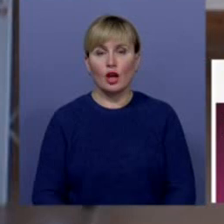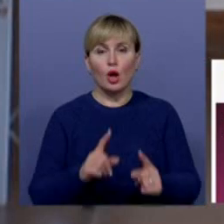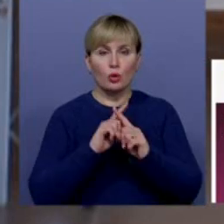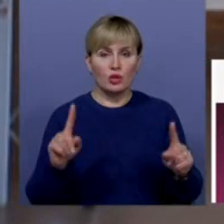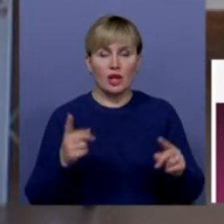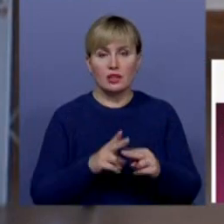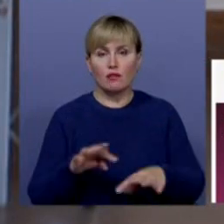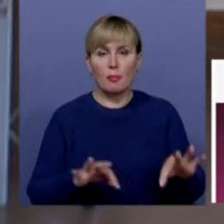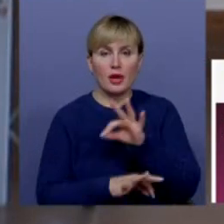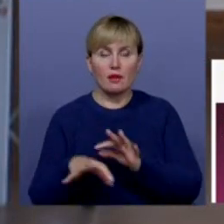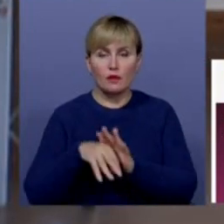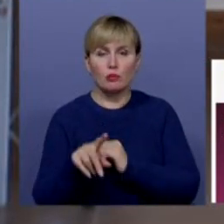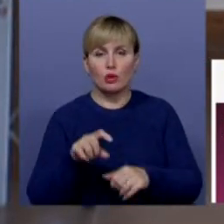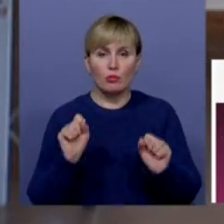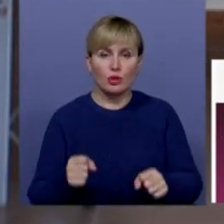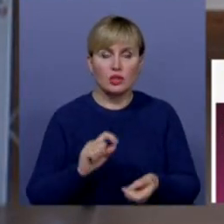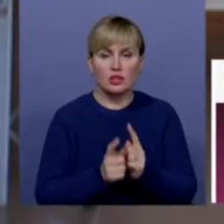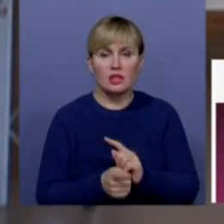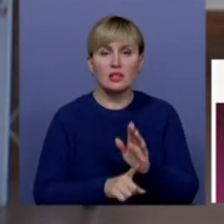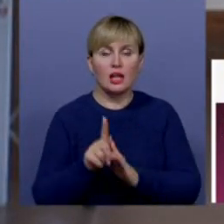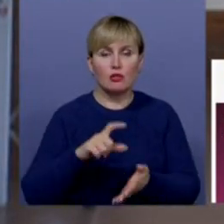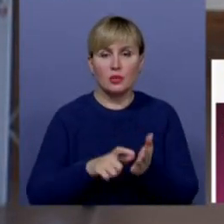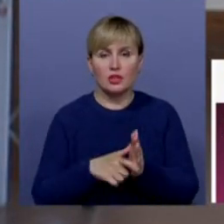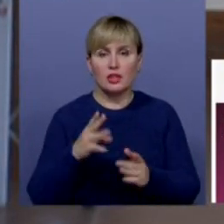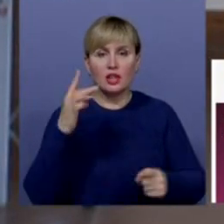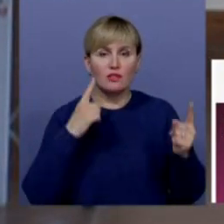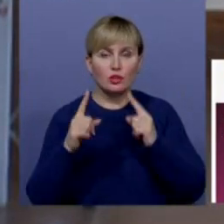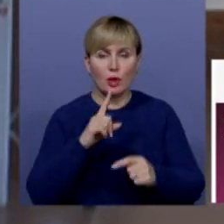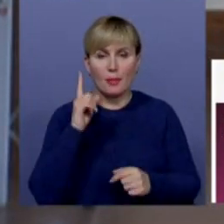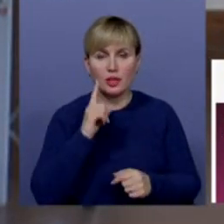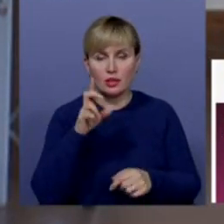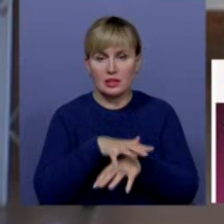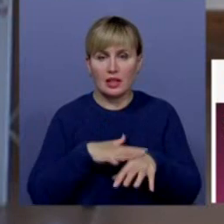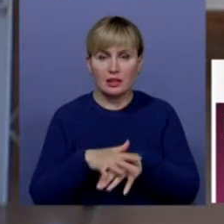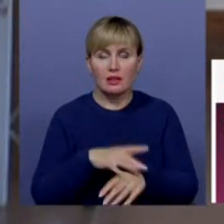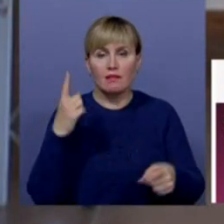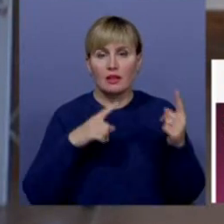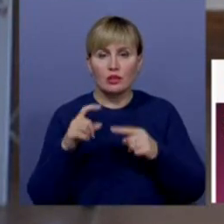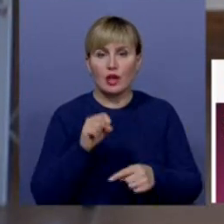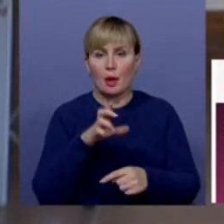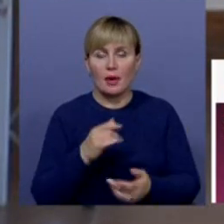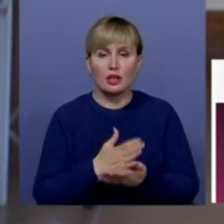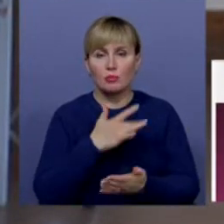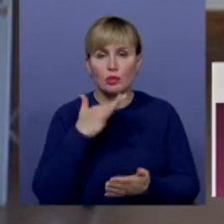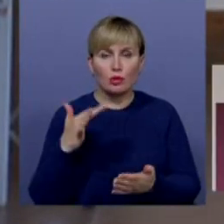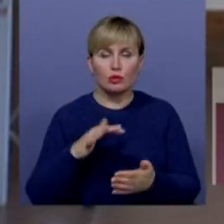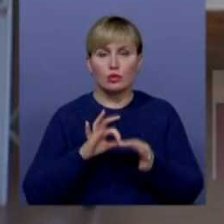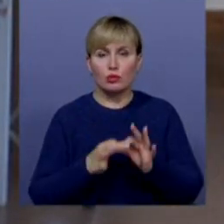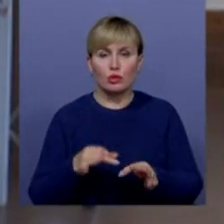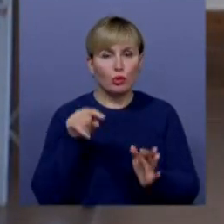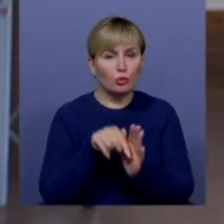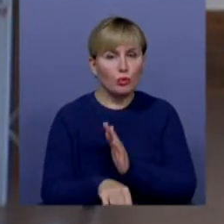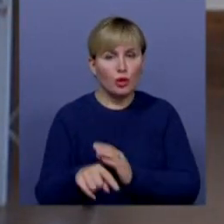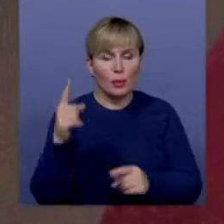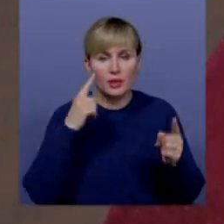Уникальность этого проекта в том, что он может стать стартовой площадкой для творческой молодежи страны. В творчестве Абая есть множество очень сложных и